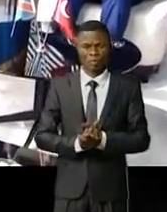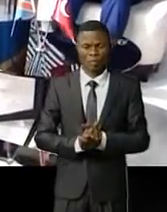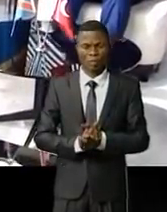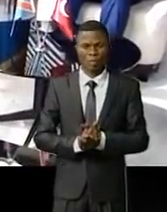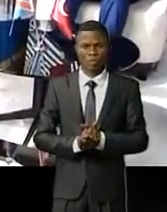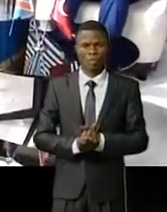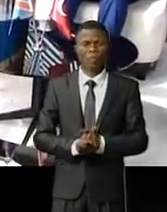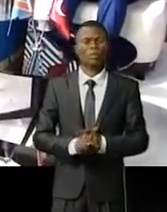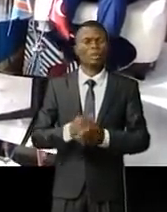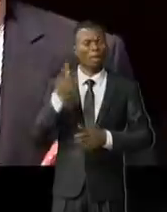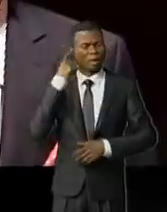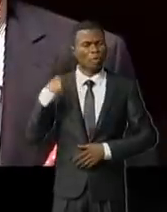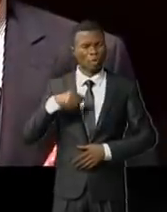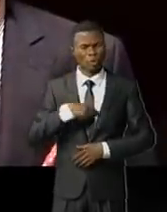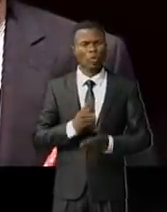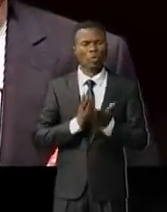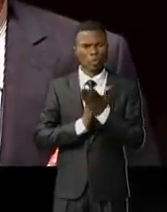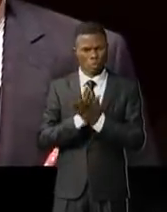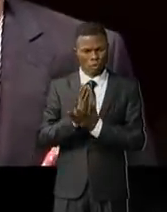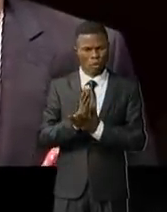disons, attentif pour que